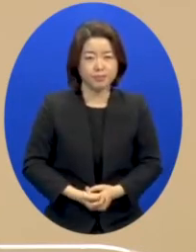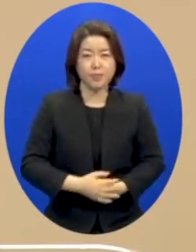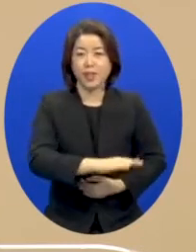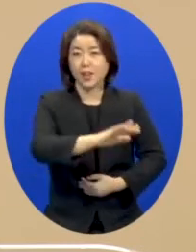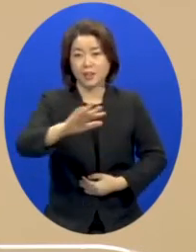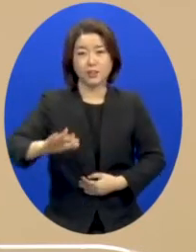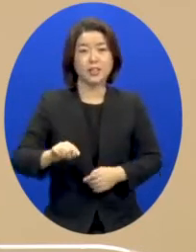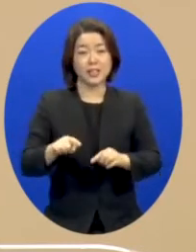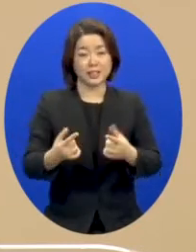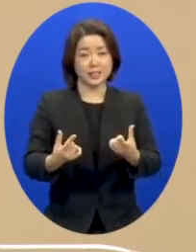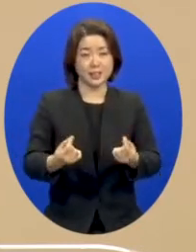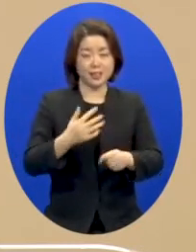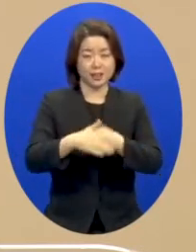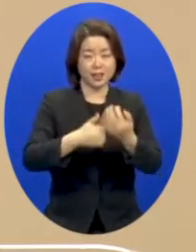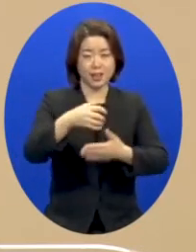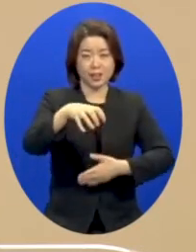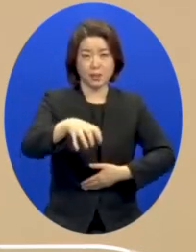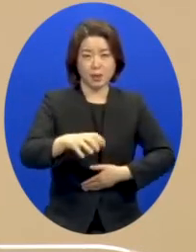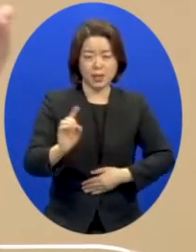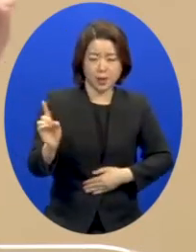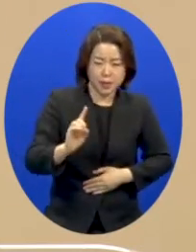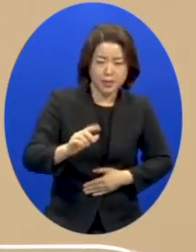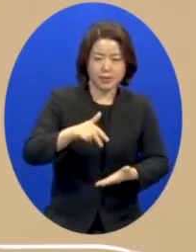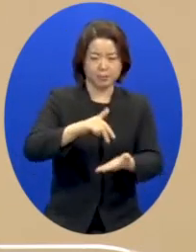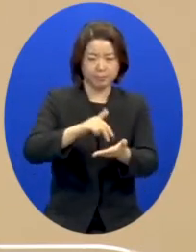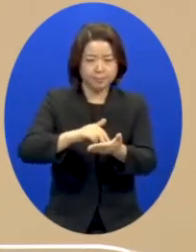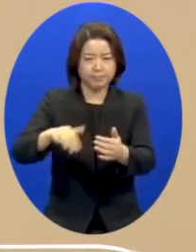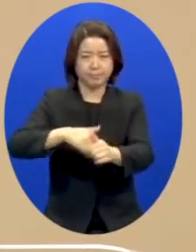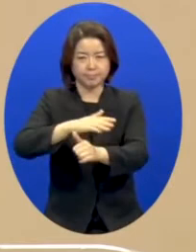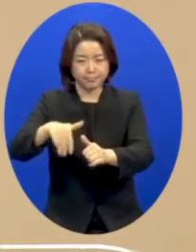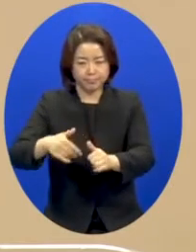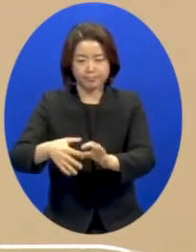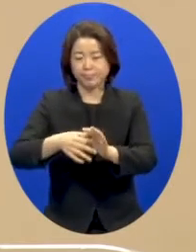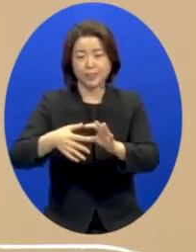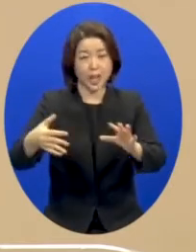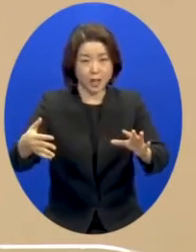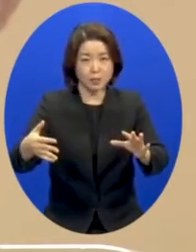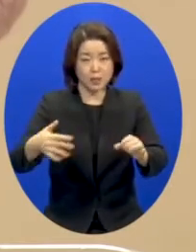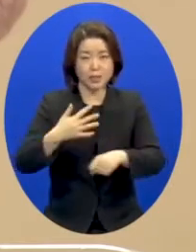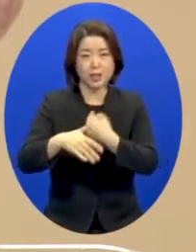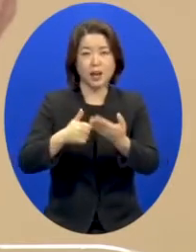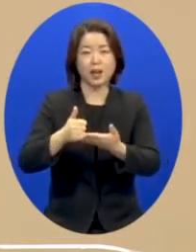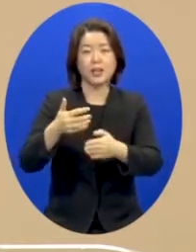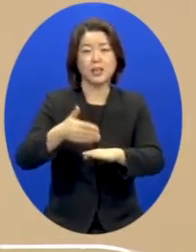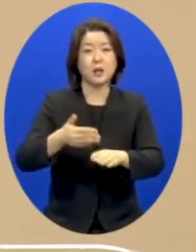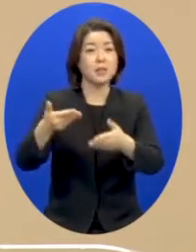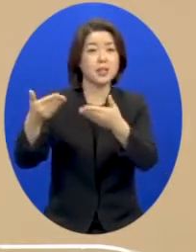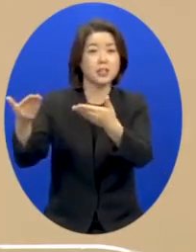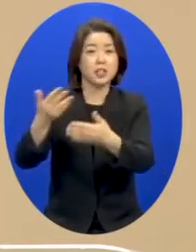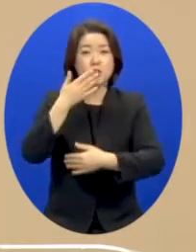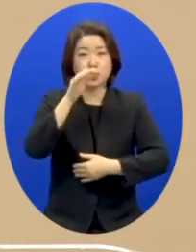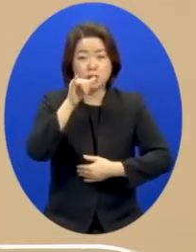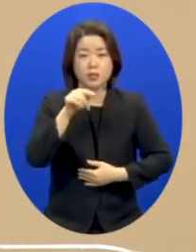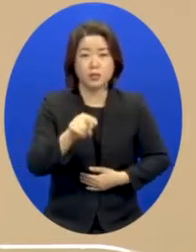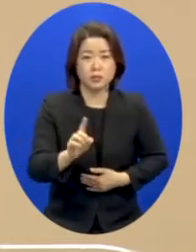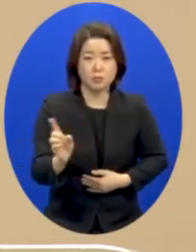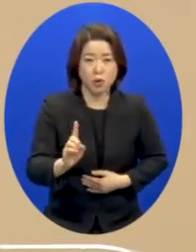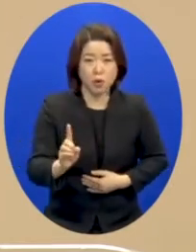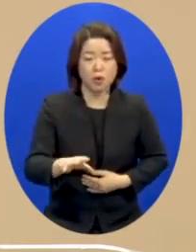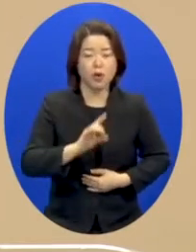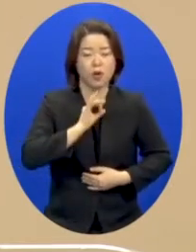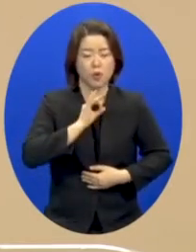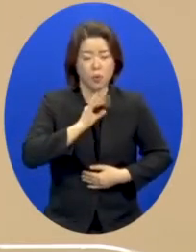우리가 이렇게 하나님 앞에 어떤 형편과 처지에도 상관없이 하나님께 감사하게 되는 것은 오직 예수